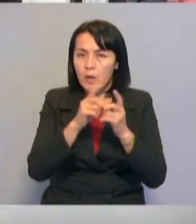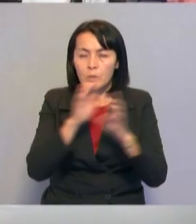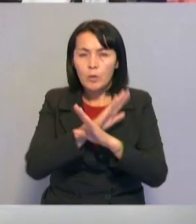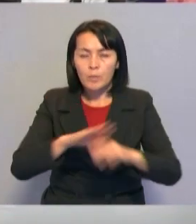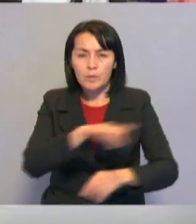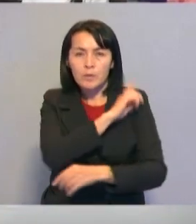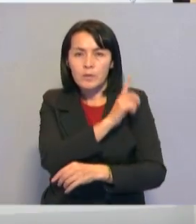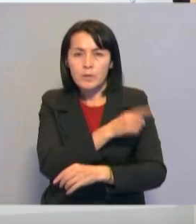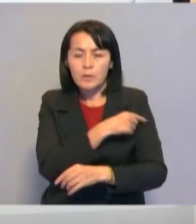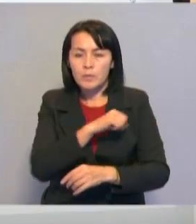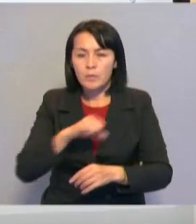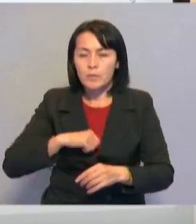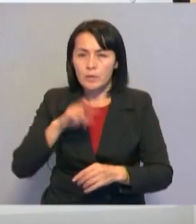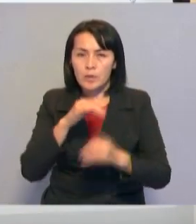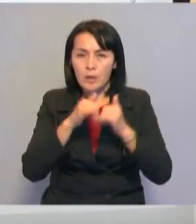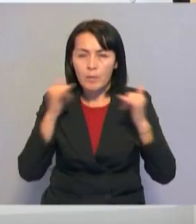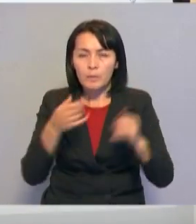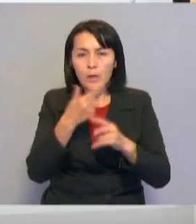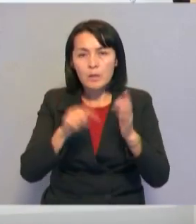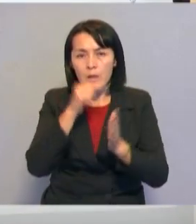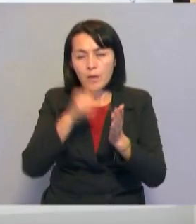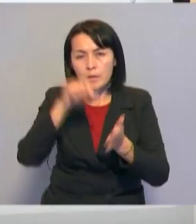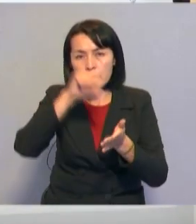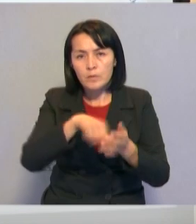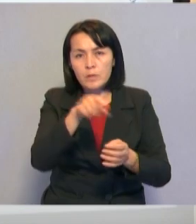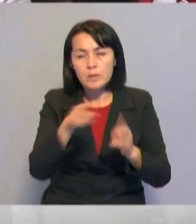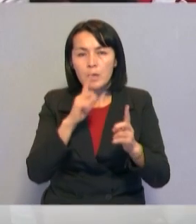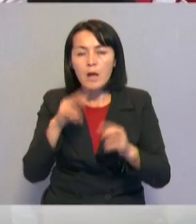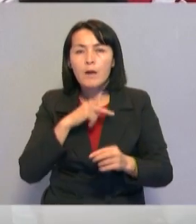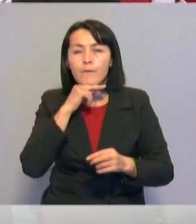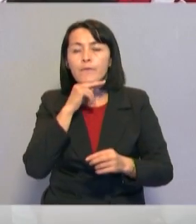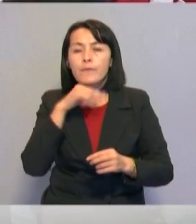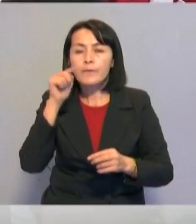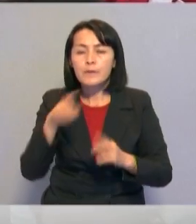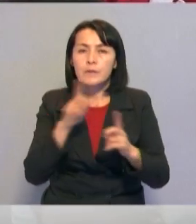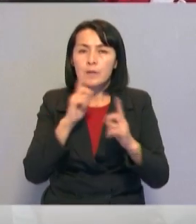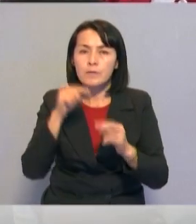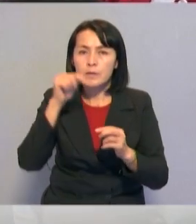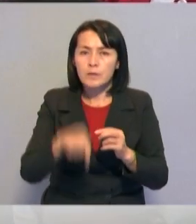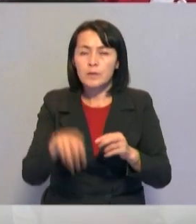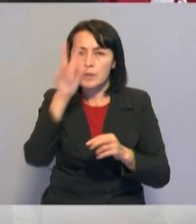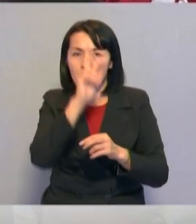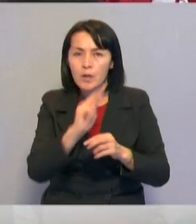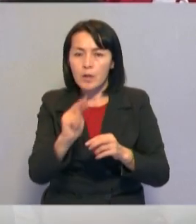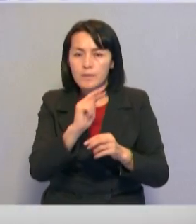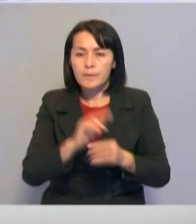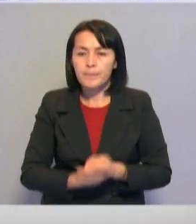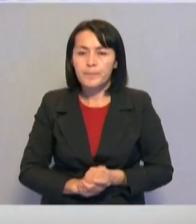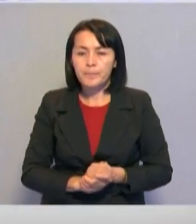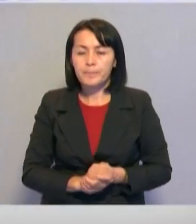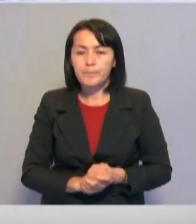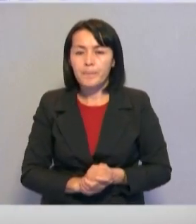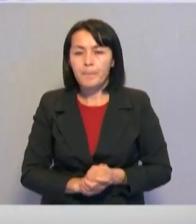свои силы на созидание. Именно по этому вопросу участники семинара уделили особое внимание, обсудив текущие образовательные инициативы.